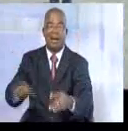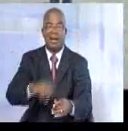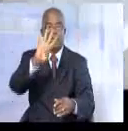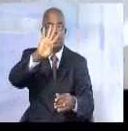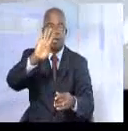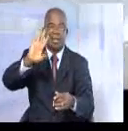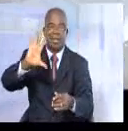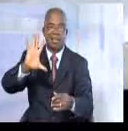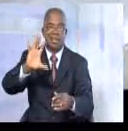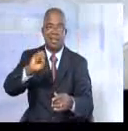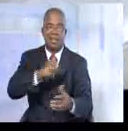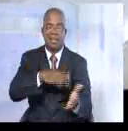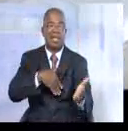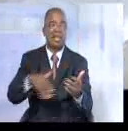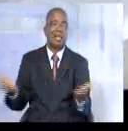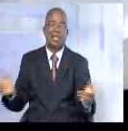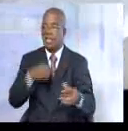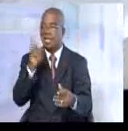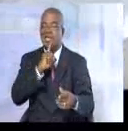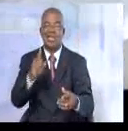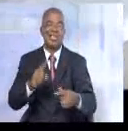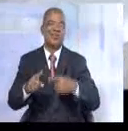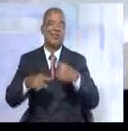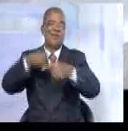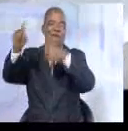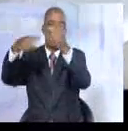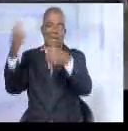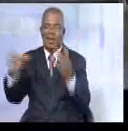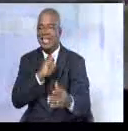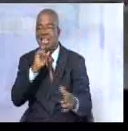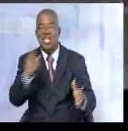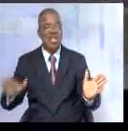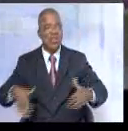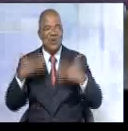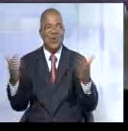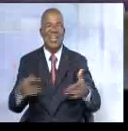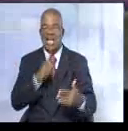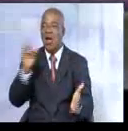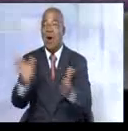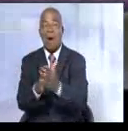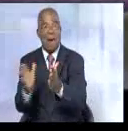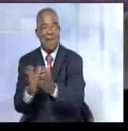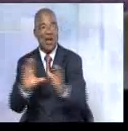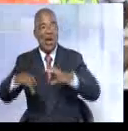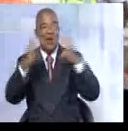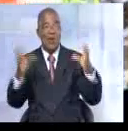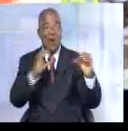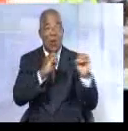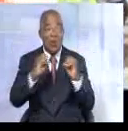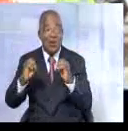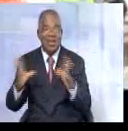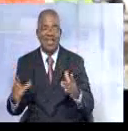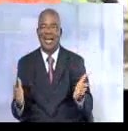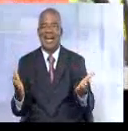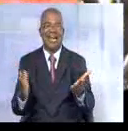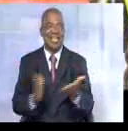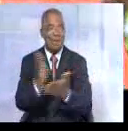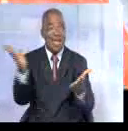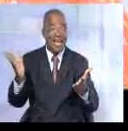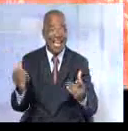vol, Madame Daffé et Monsieur Doucouré, ils expriment ici leur joie et félicitent le comité d'organisation. Vraiment, c'est une